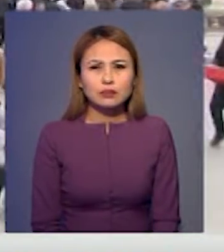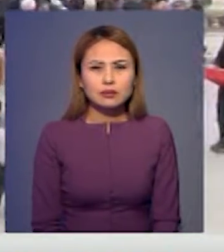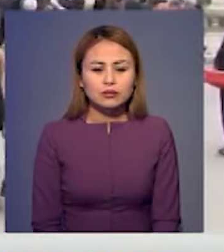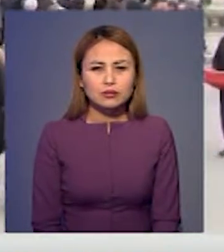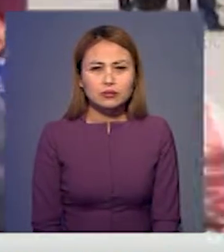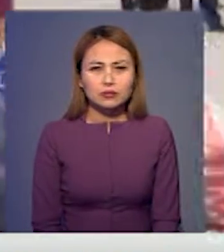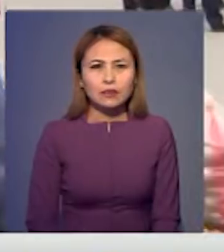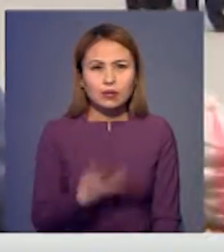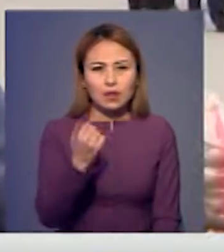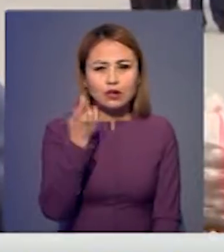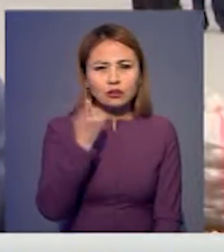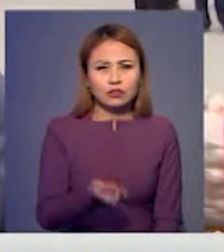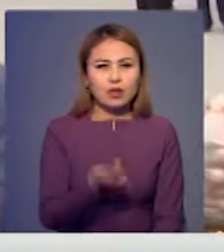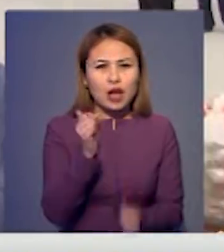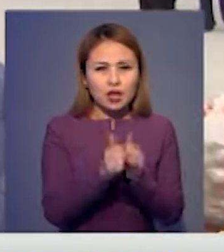Арзан күнделікті